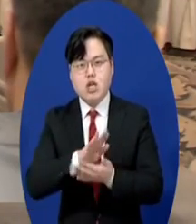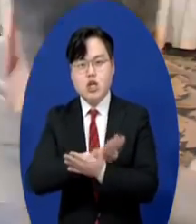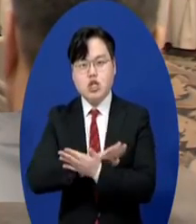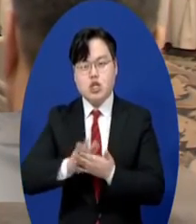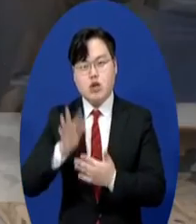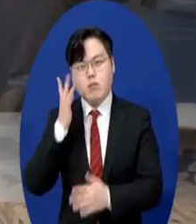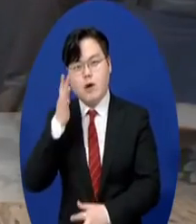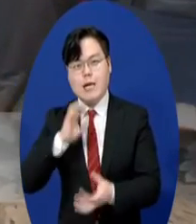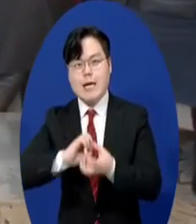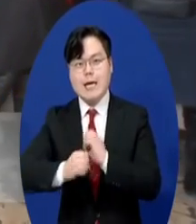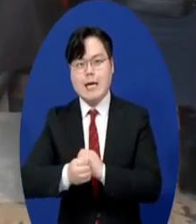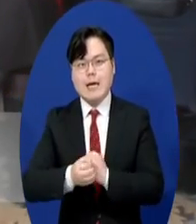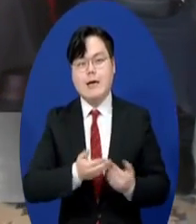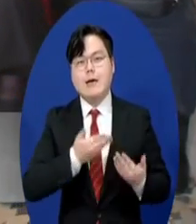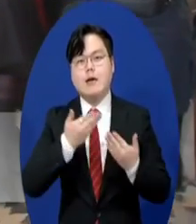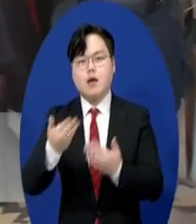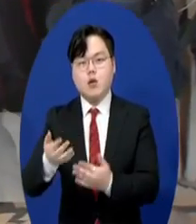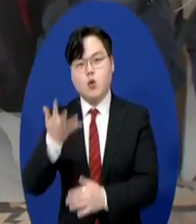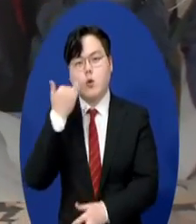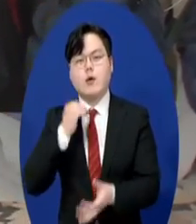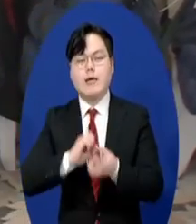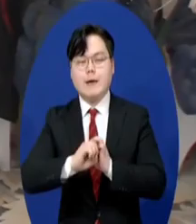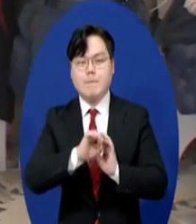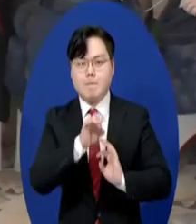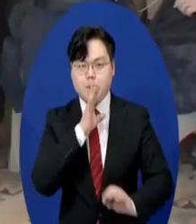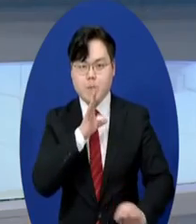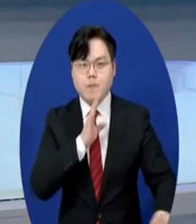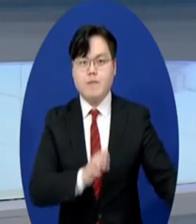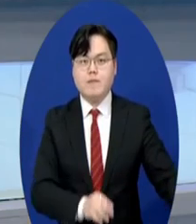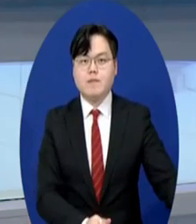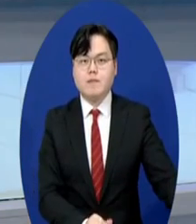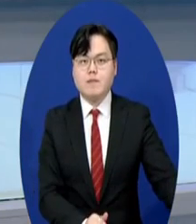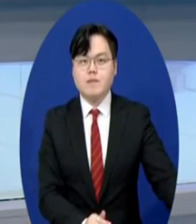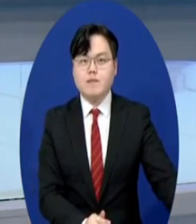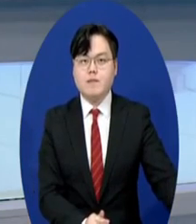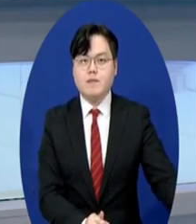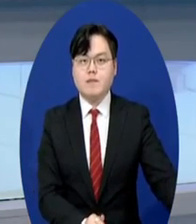сэргэлтийн бодлого тусгах ажлыг дараагийн шатанд хэрэгжүүлэх юм байна.